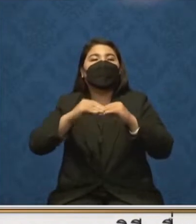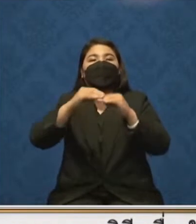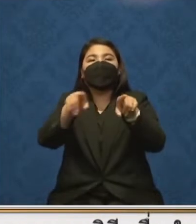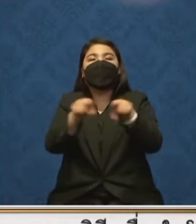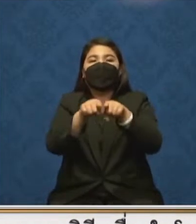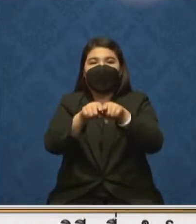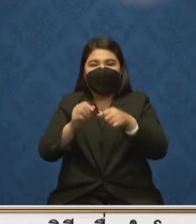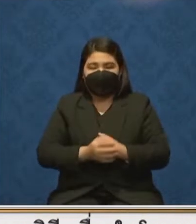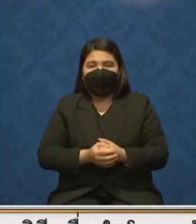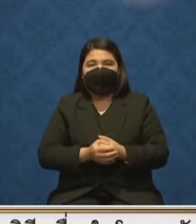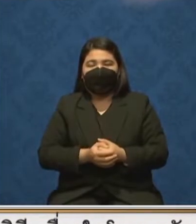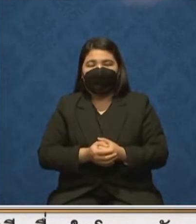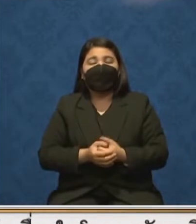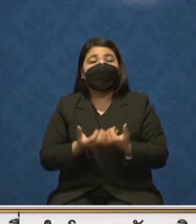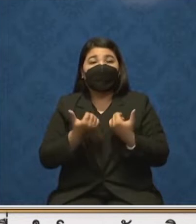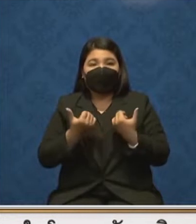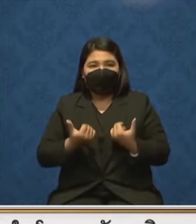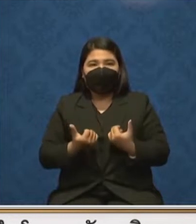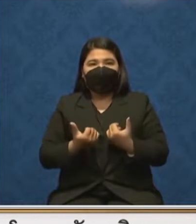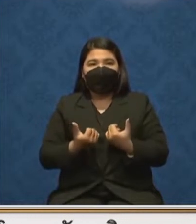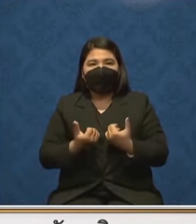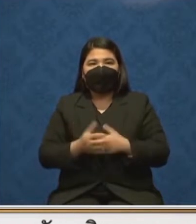ท่านท grinding student towards employers andญ